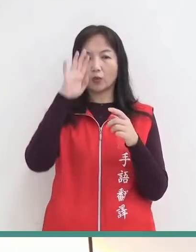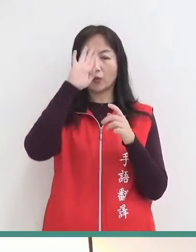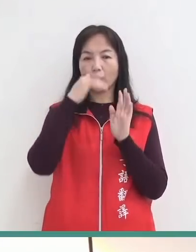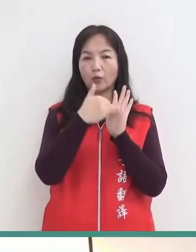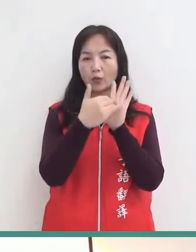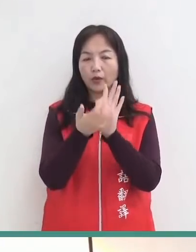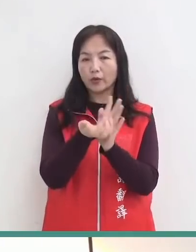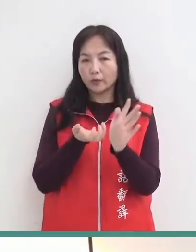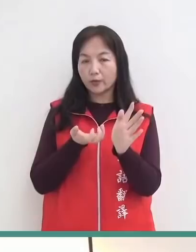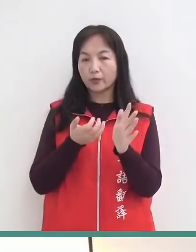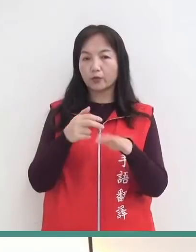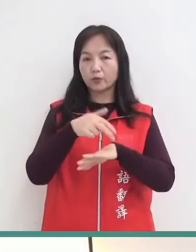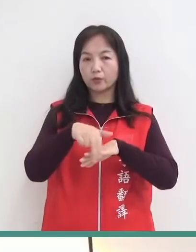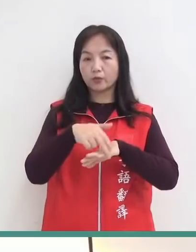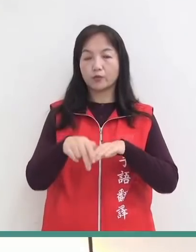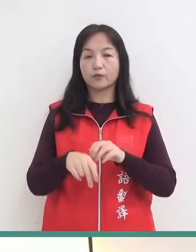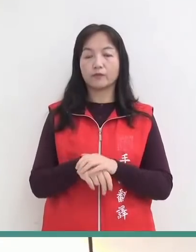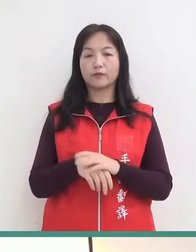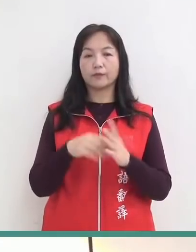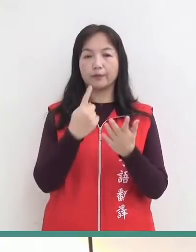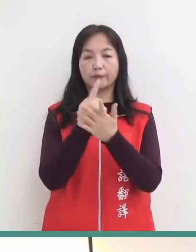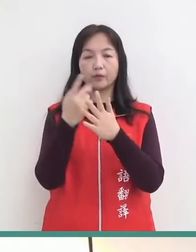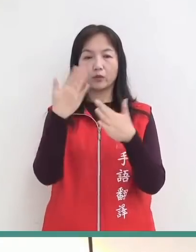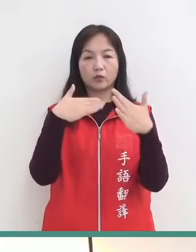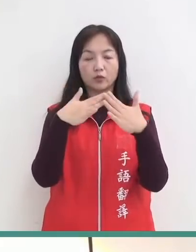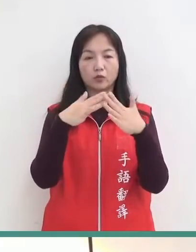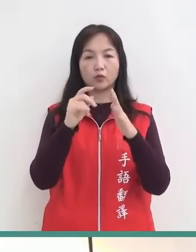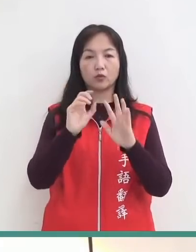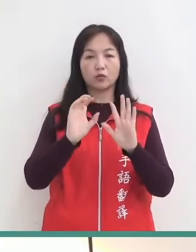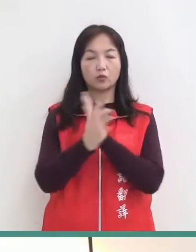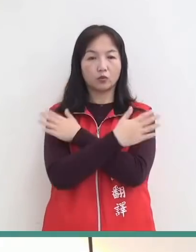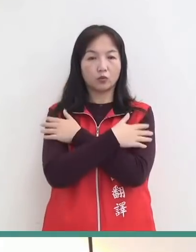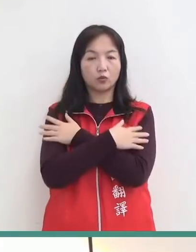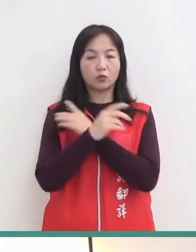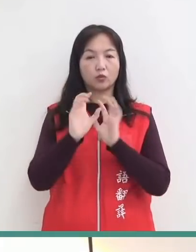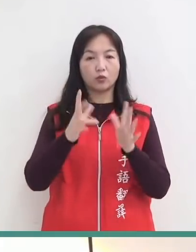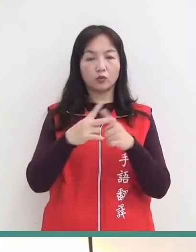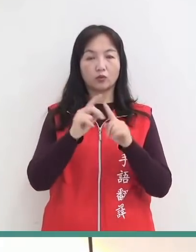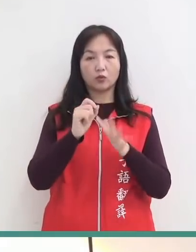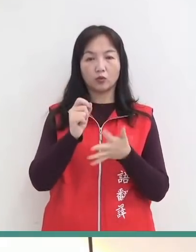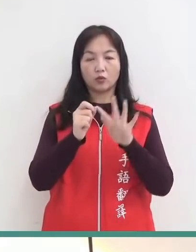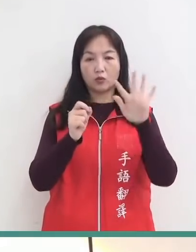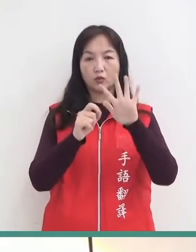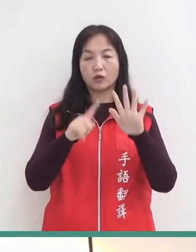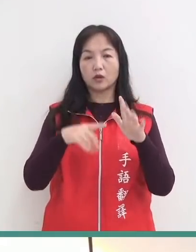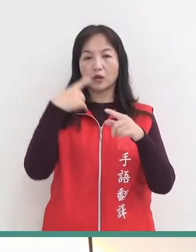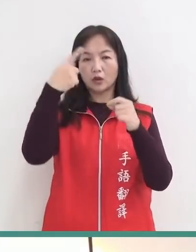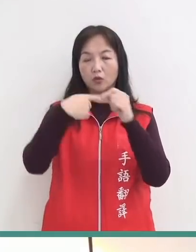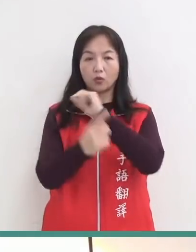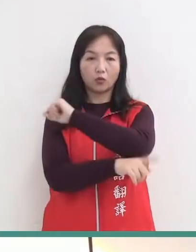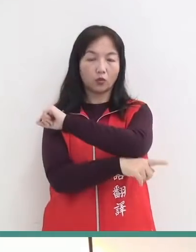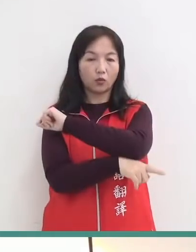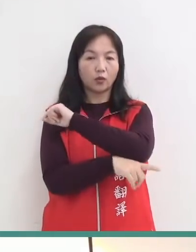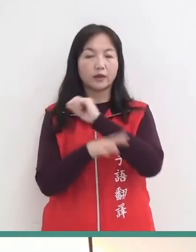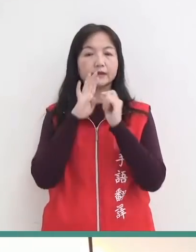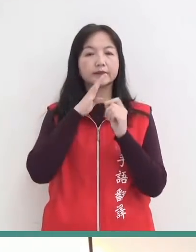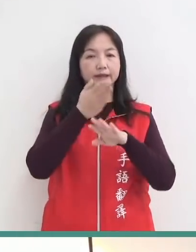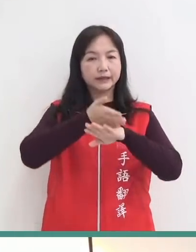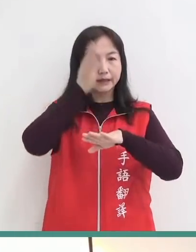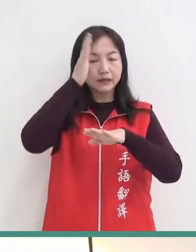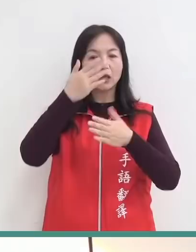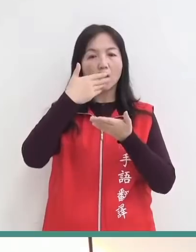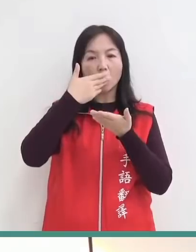性的作为，我们各级学校跟幼儿园那年终的感谢餐